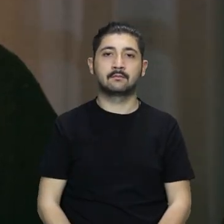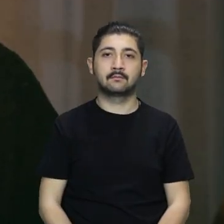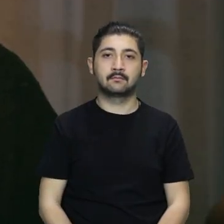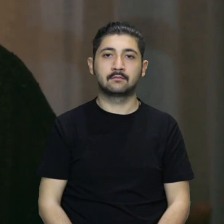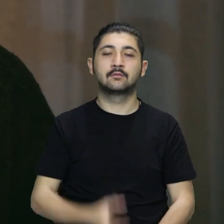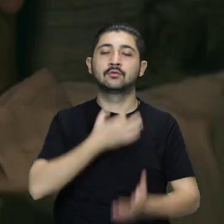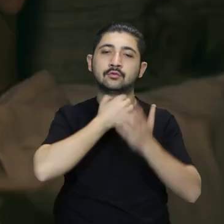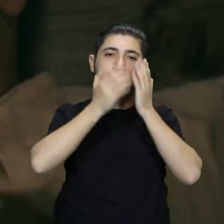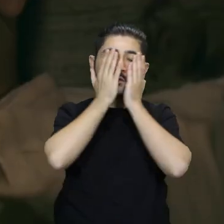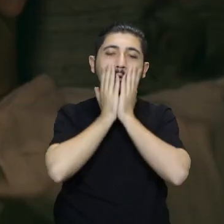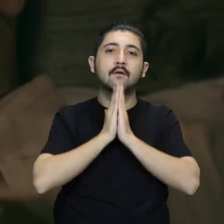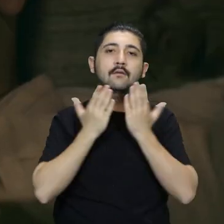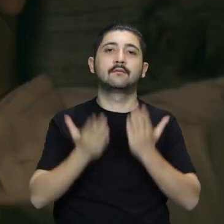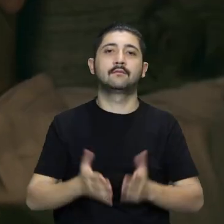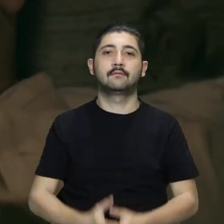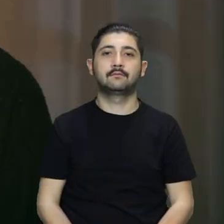Çok şükür.